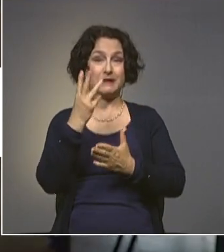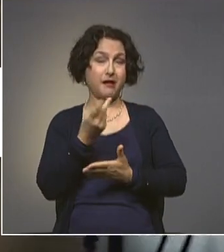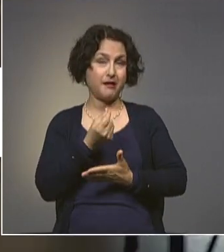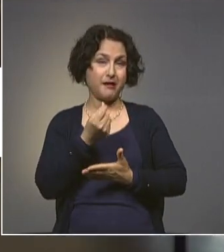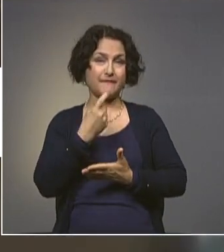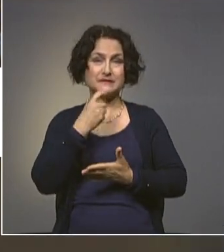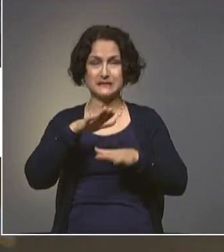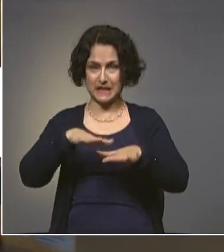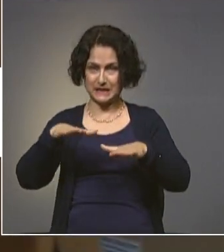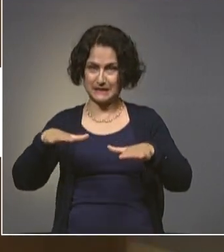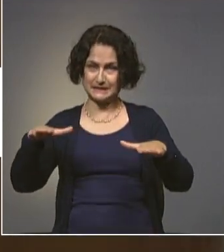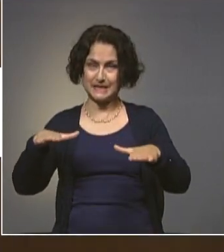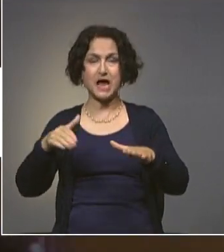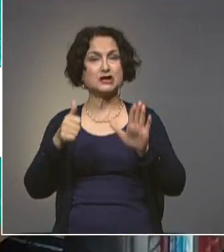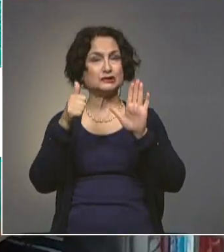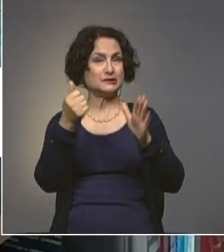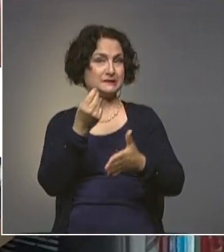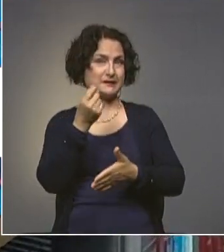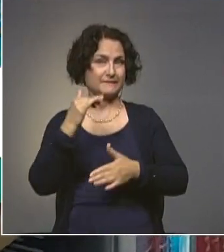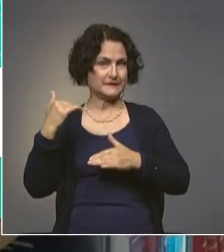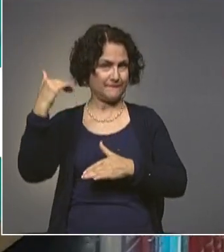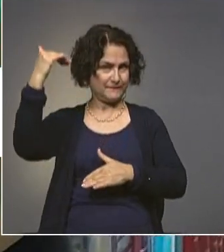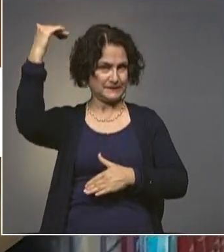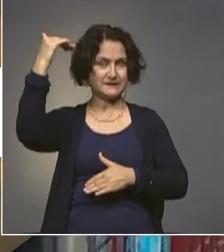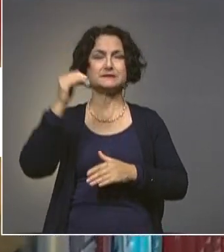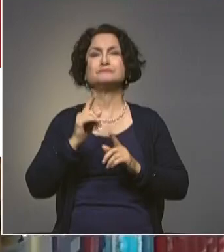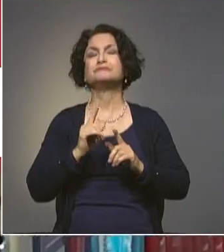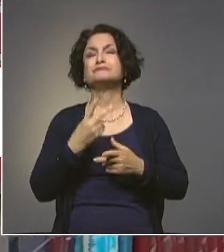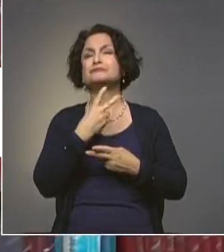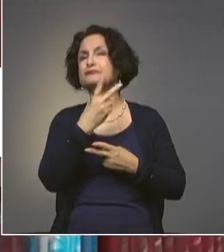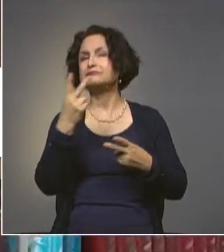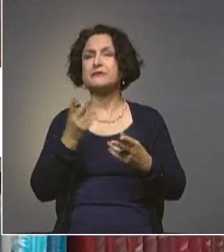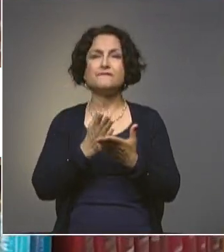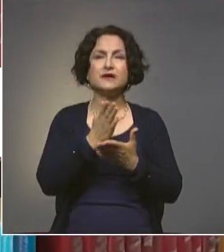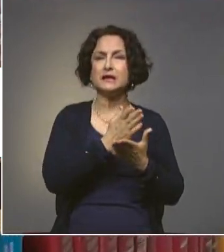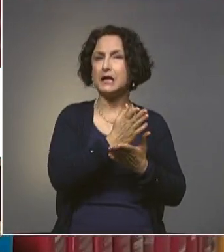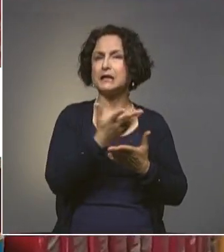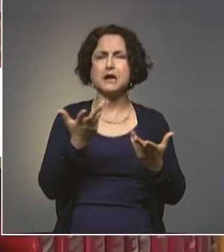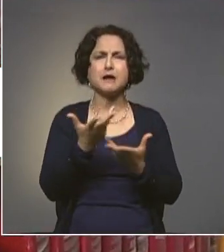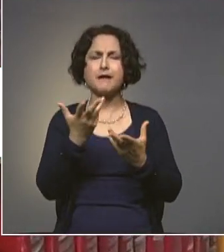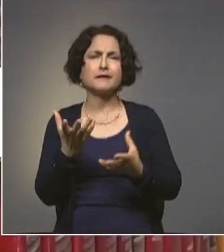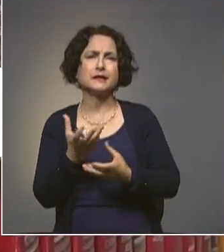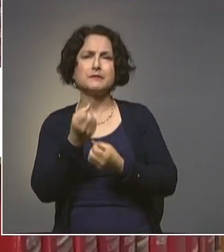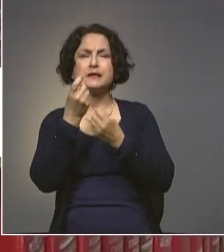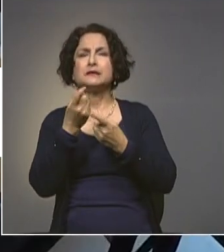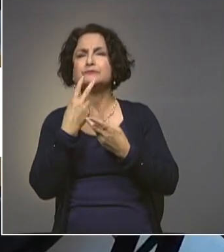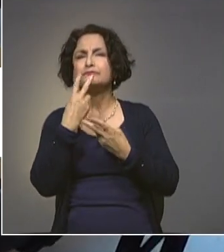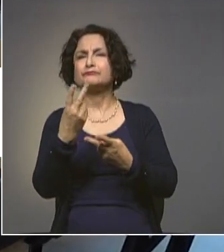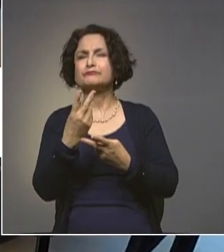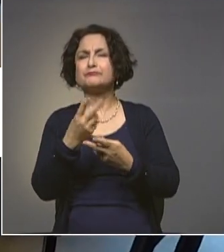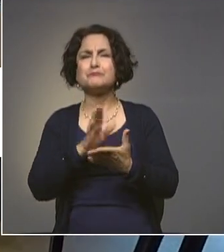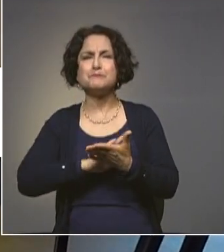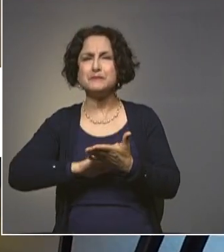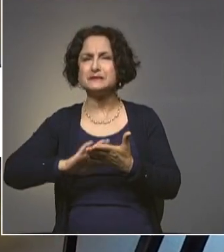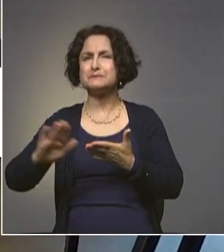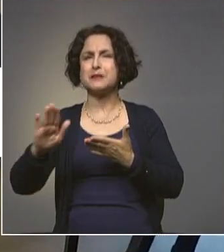По-големите и възрастните ще плащат 6 лева. От ръководството обмислят варианти как да осигурят безплатен достъп до ресурсите на библиотеката за